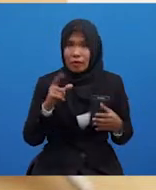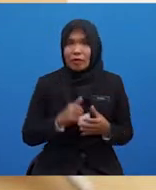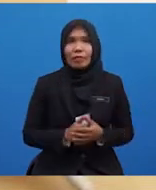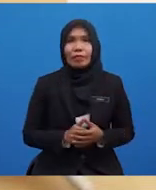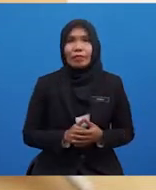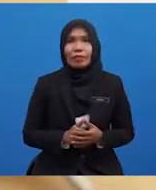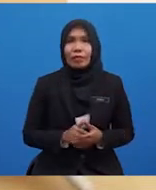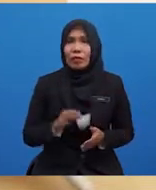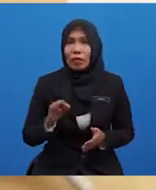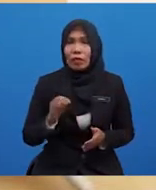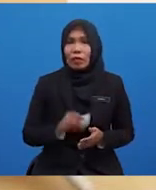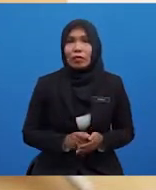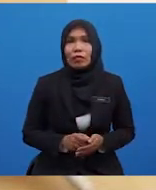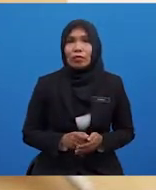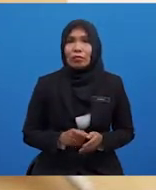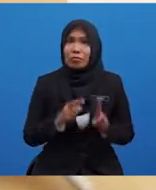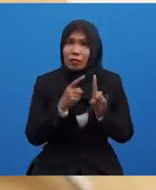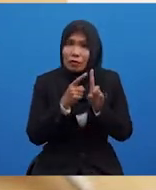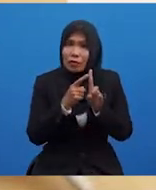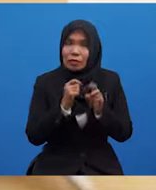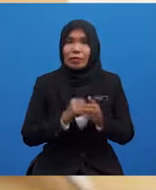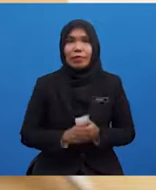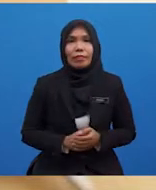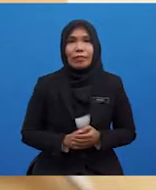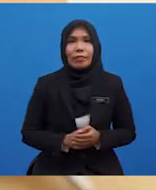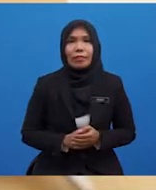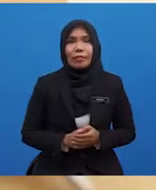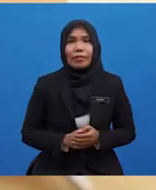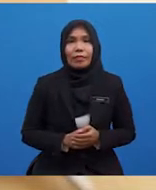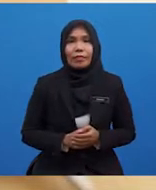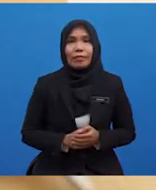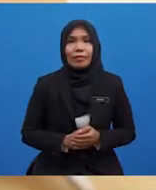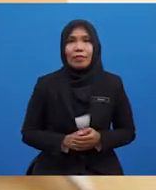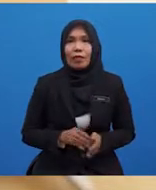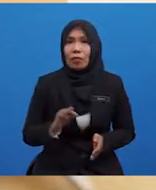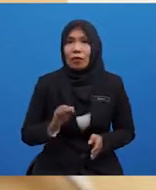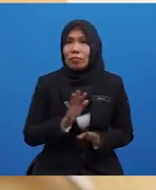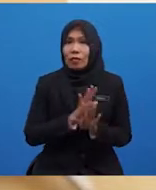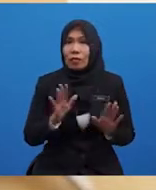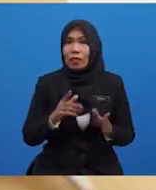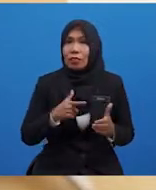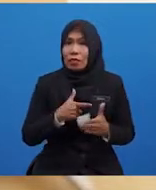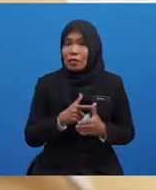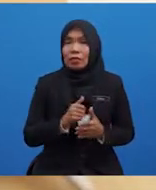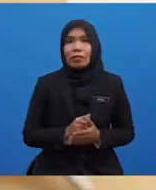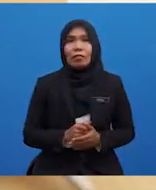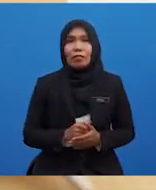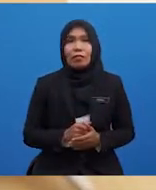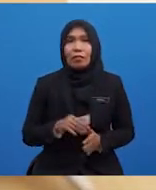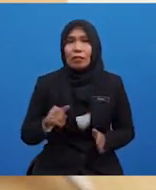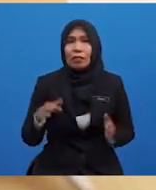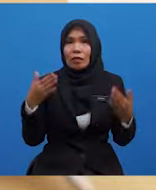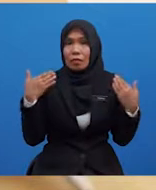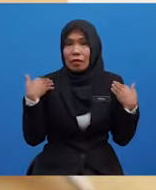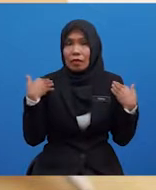paling dekat dengan isu. Manakala faktor tidak langsung pula ialah faktor yang berada